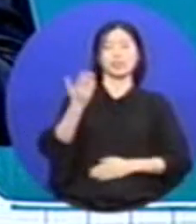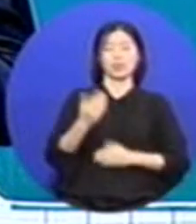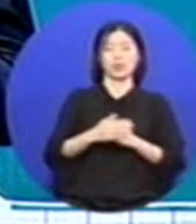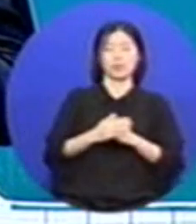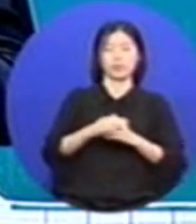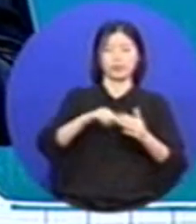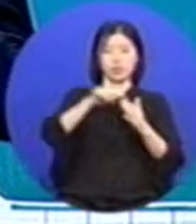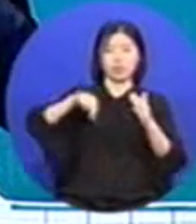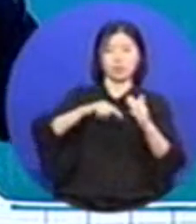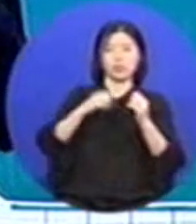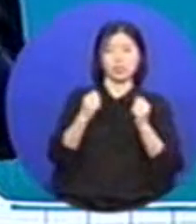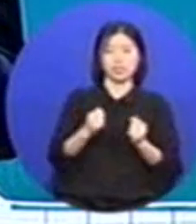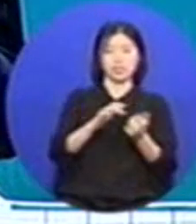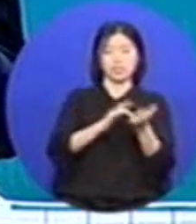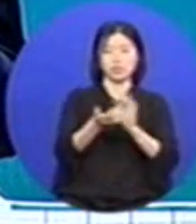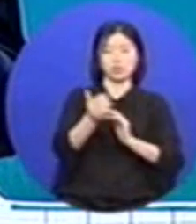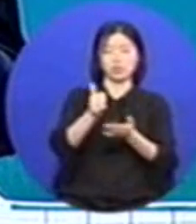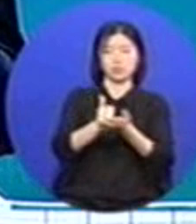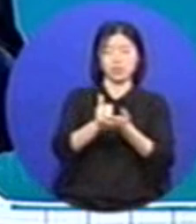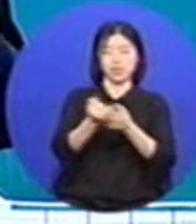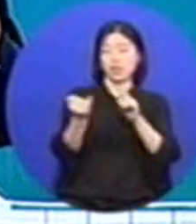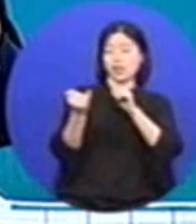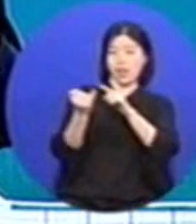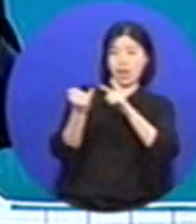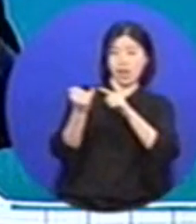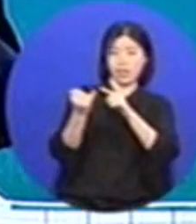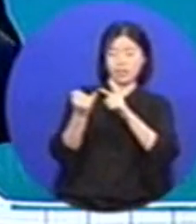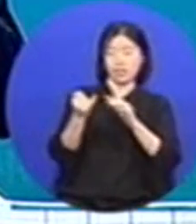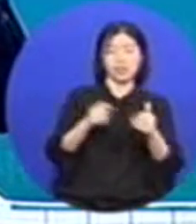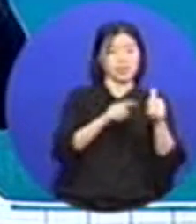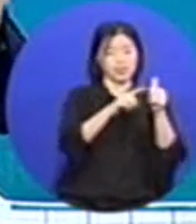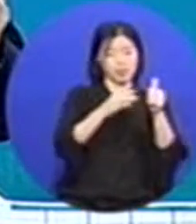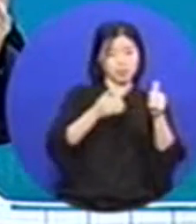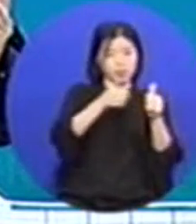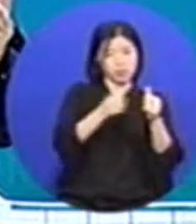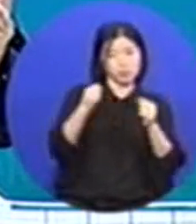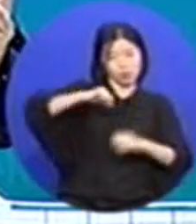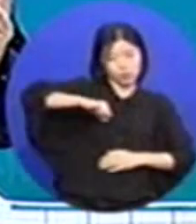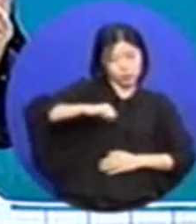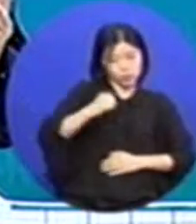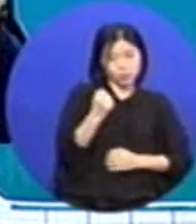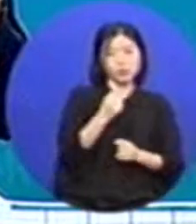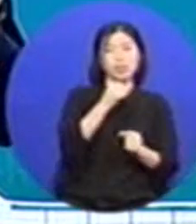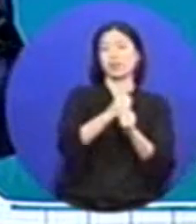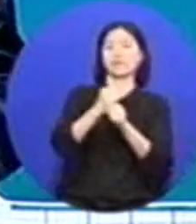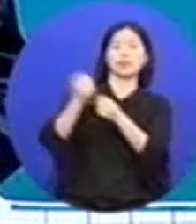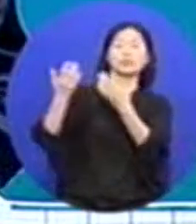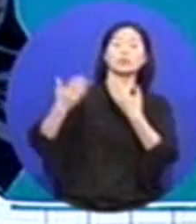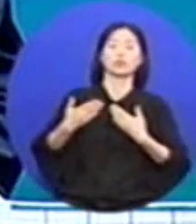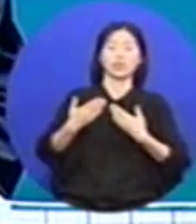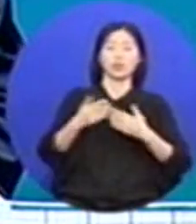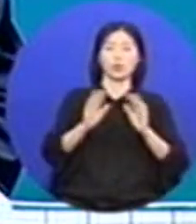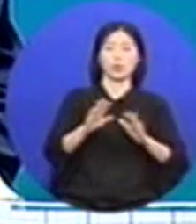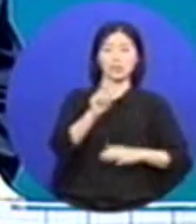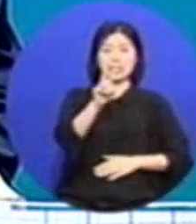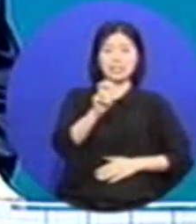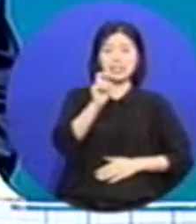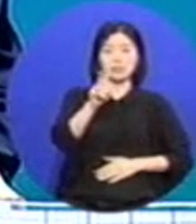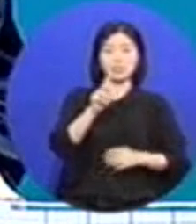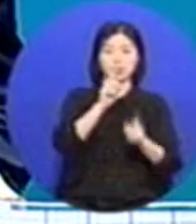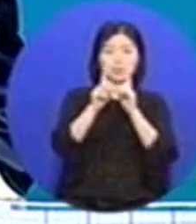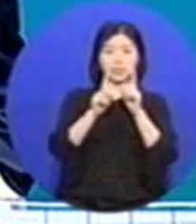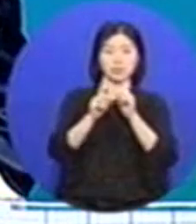예수님께서 아내에게 남편을 순종하게 합니다 오늘 22절 말씀에 보면